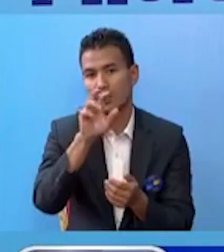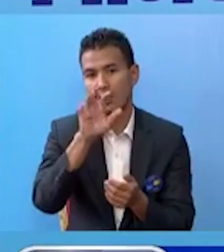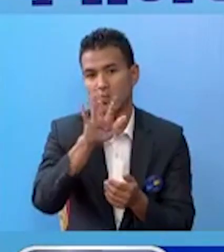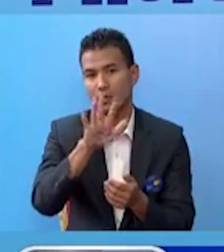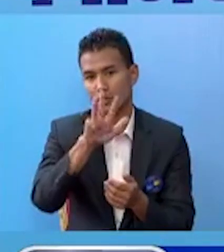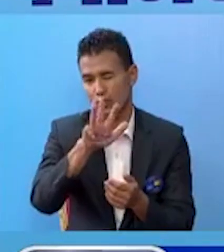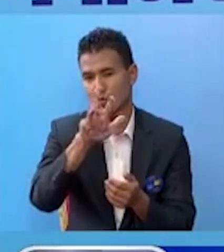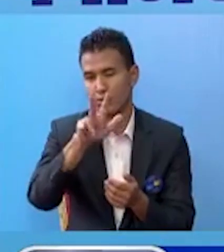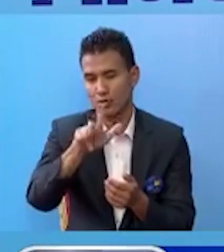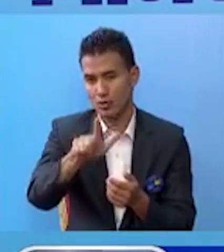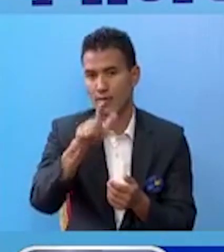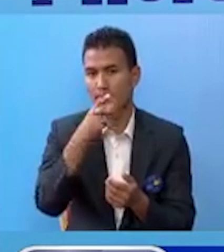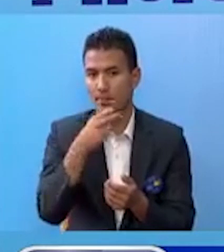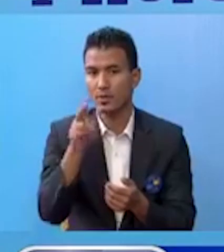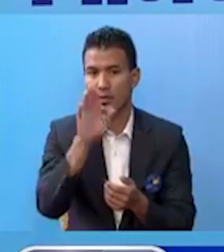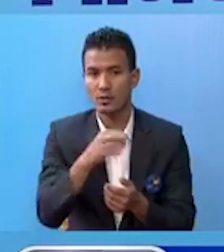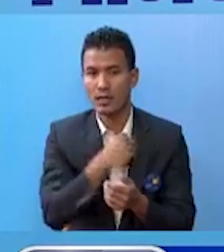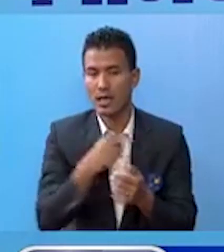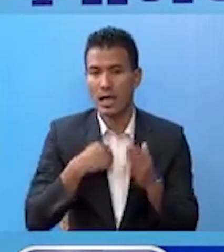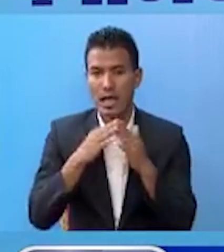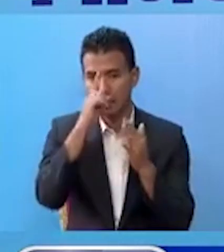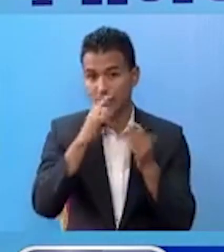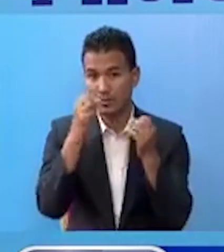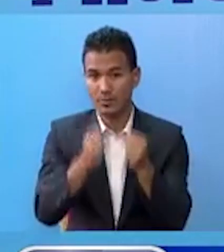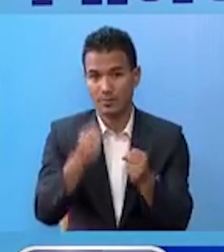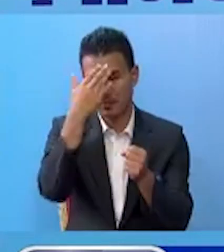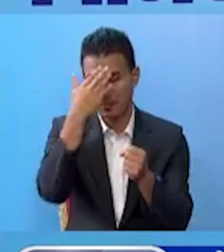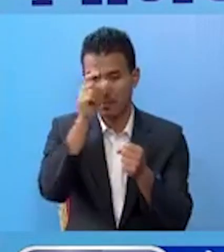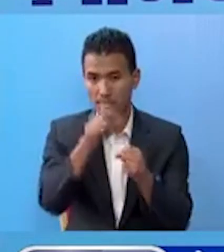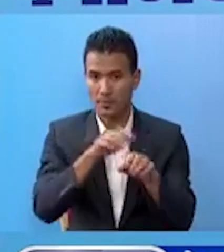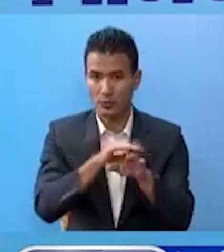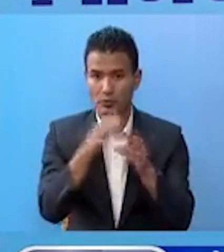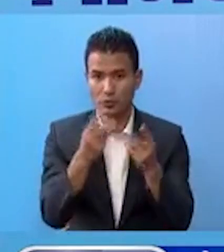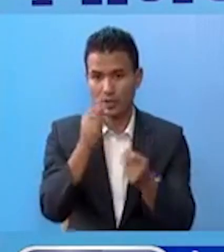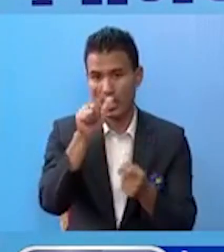24,097 छ। आइसोलेसनमा रहेका संक्रमित व्यक्तिहरूको संख्या